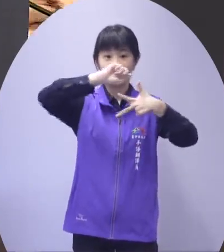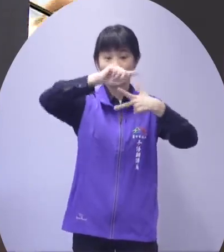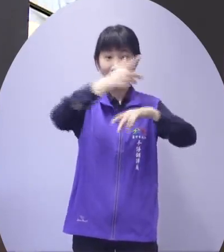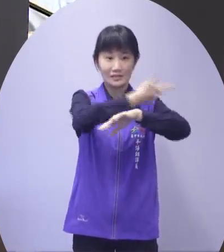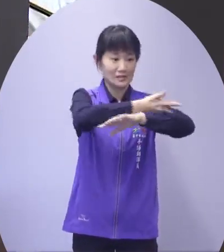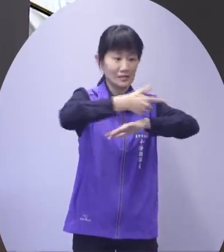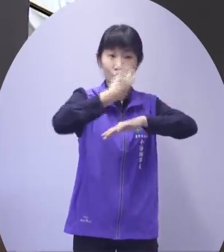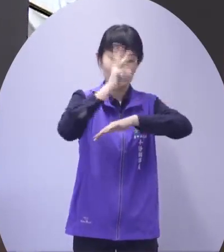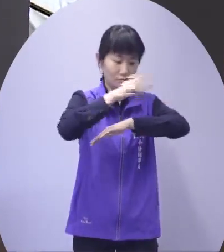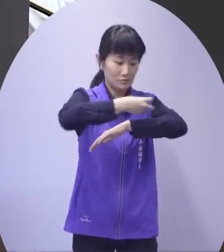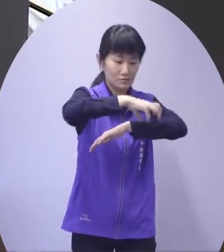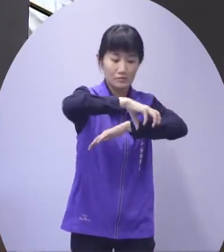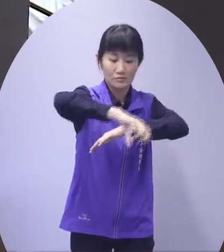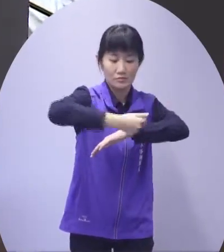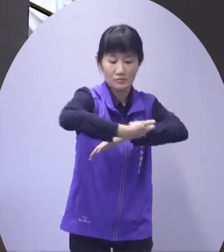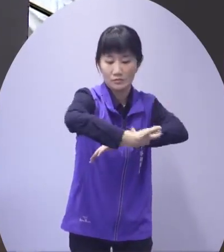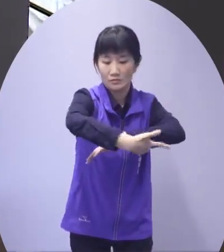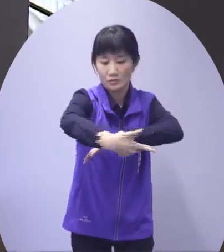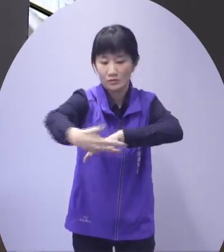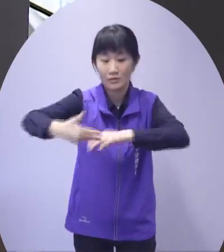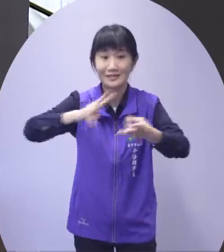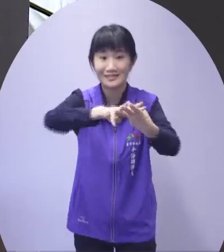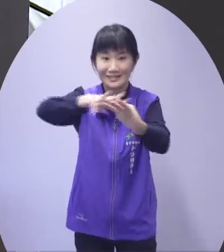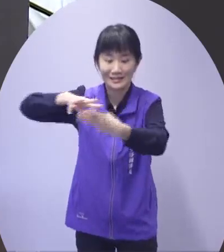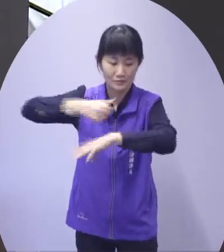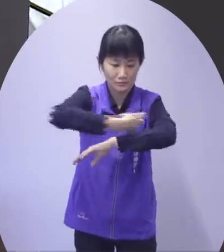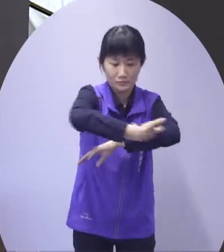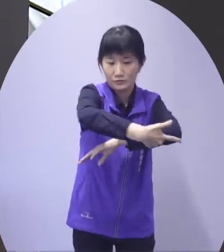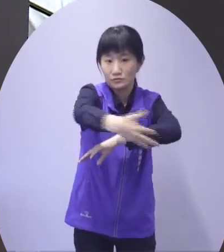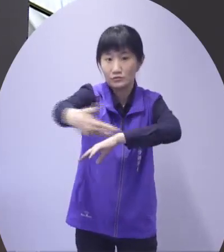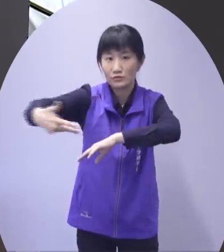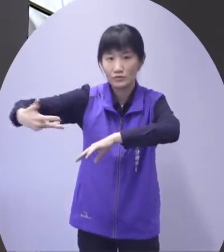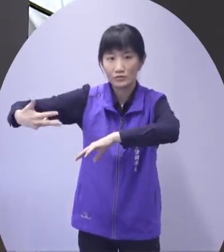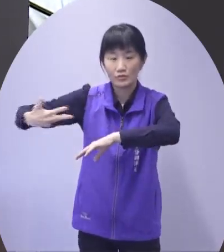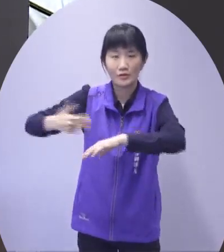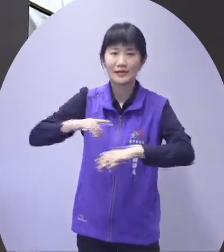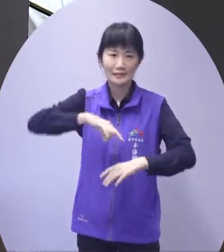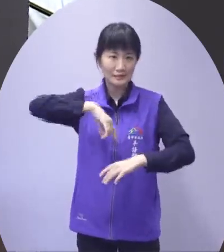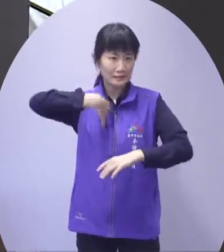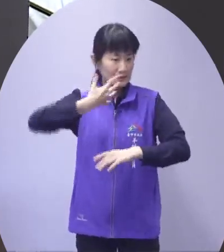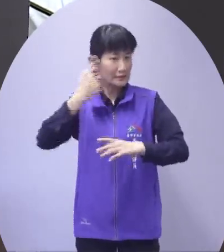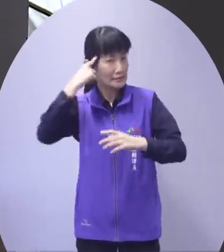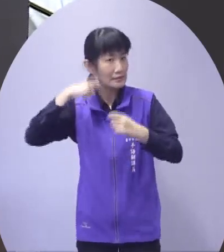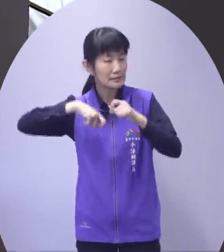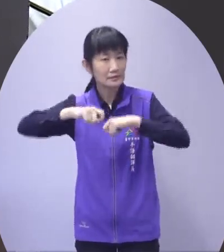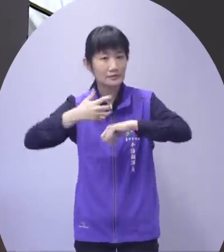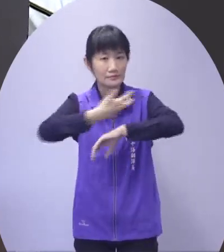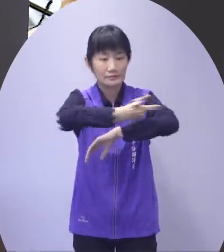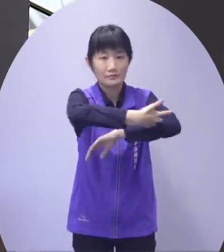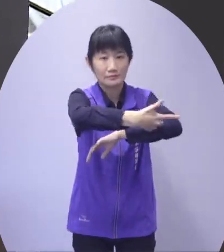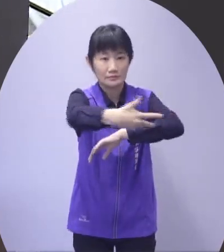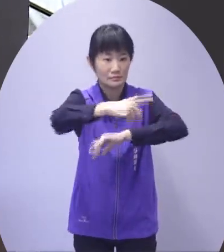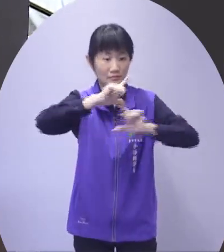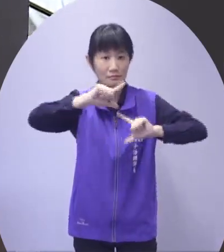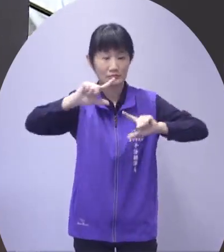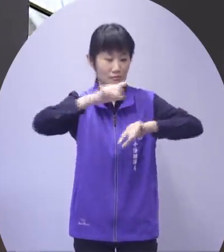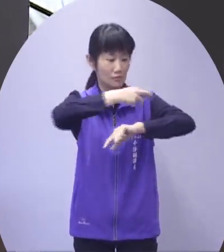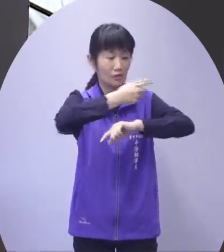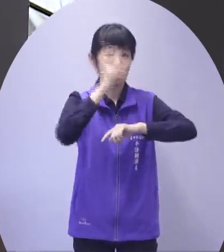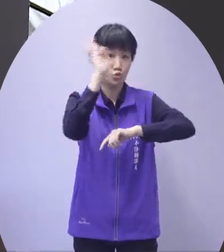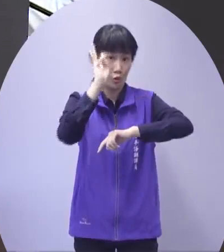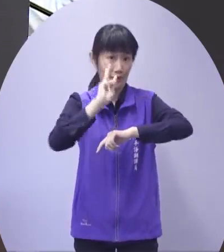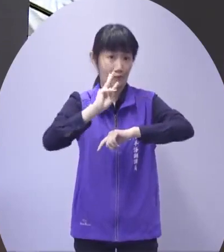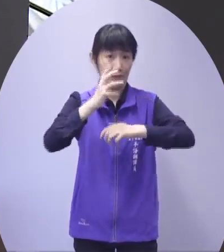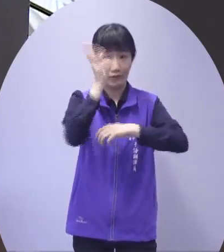台地，它是没有动力的，完全用虹吸原理从大甲溪的水把它引，通